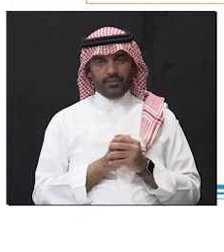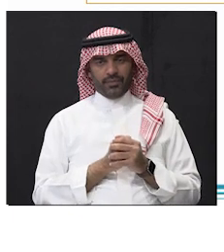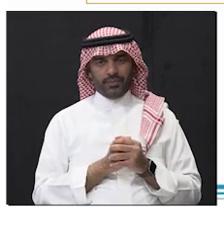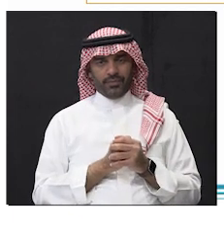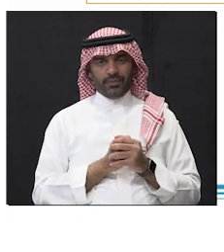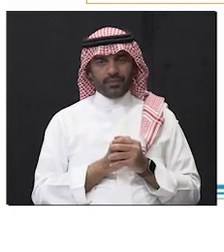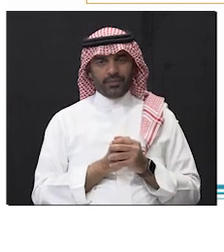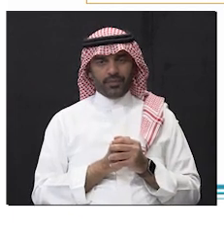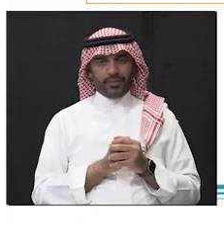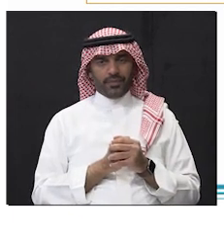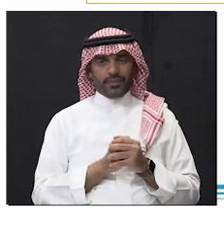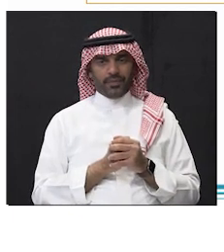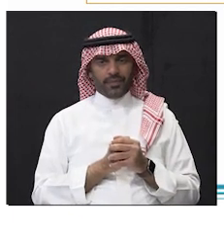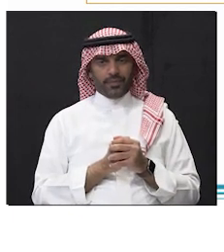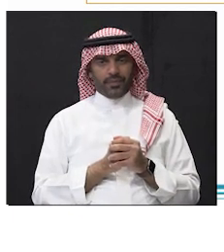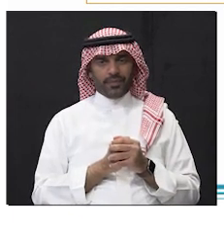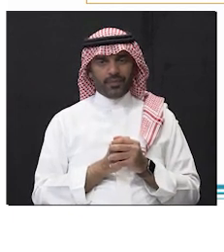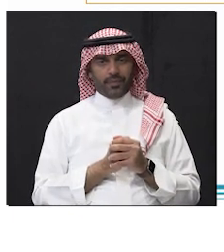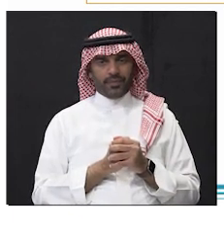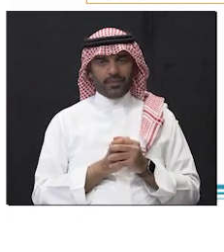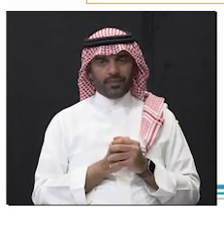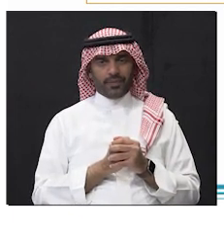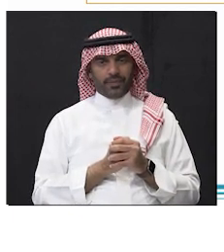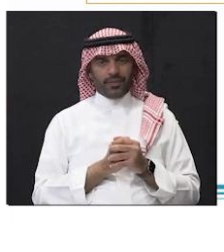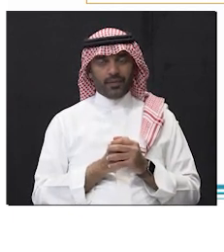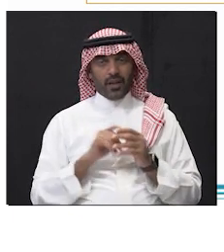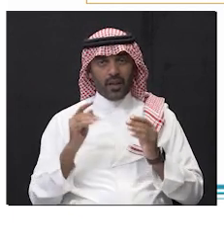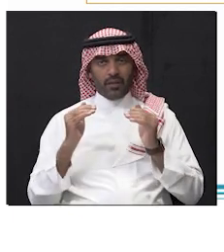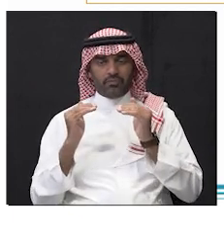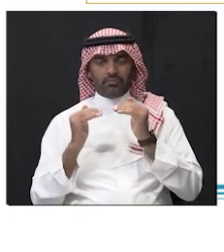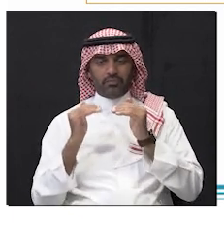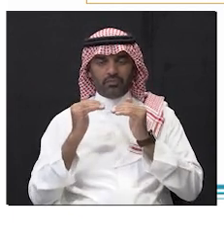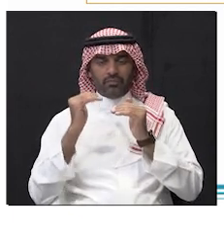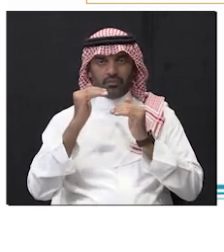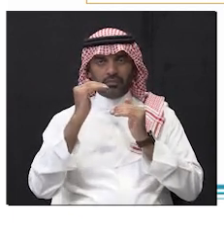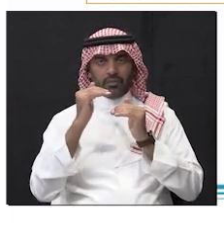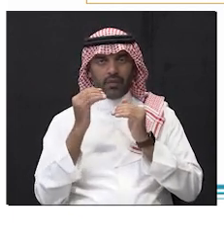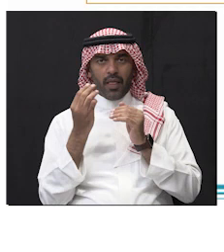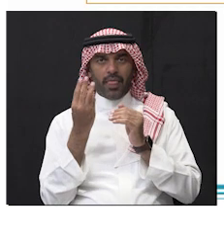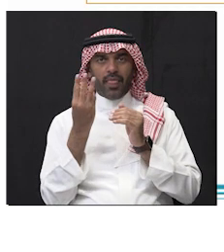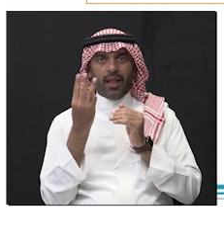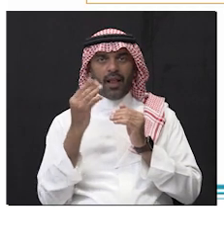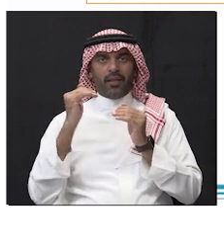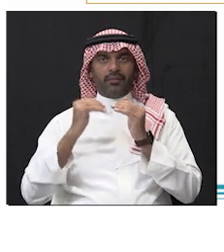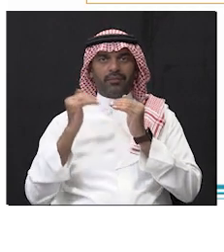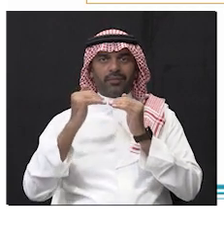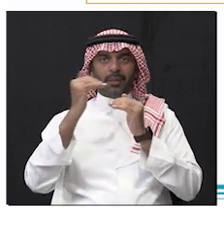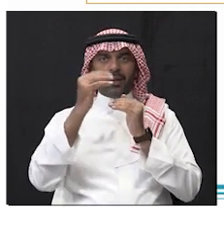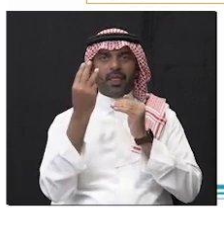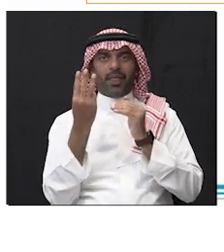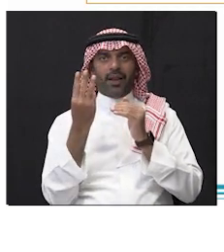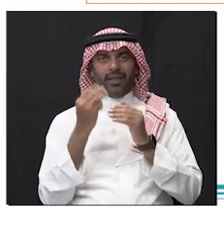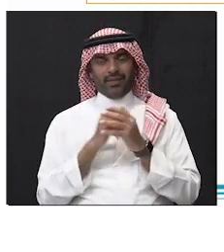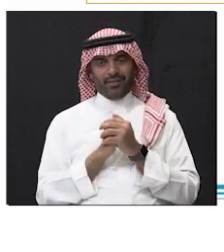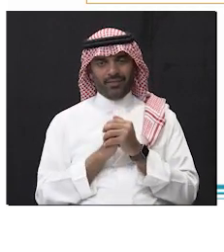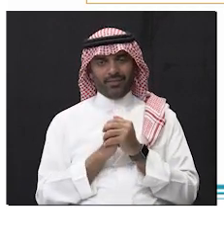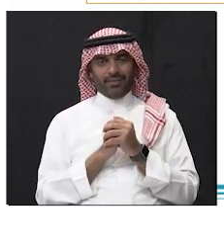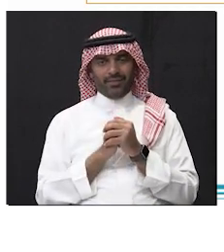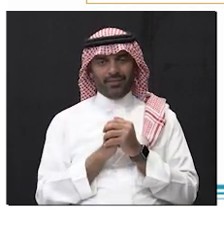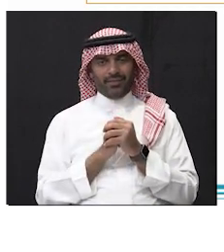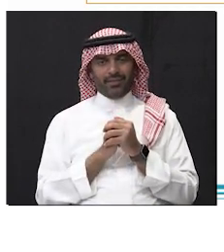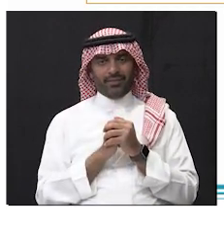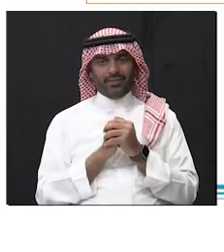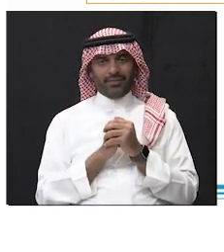قبل قليل واللاسعات كانت تتكون من طبقتين من الخلايا، هنا الديدان أكثر تطورا. الجهاز الهضمي